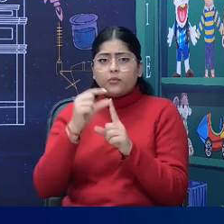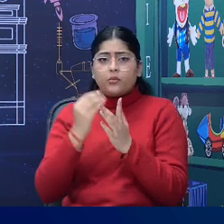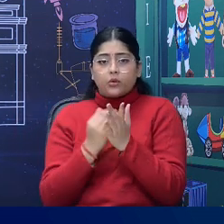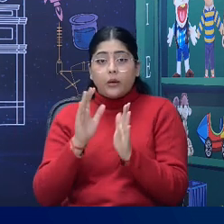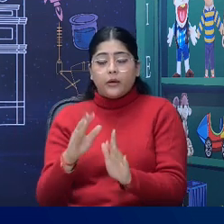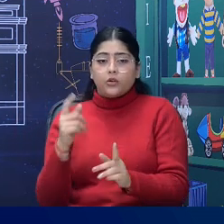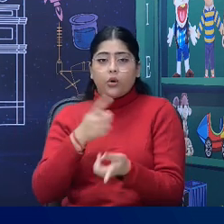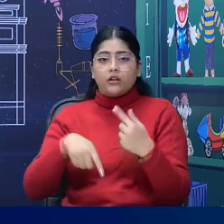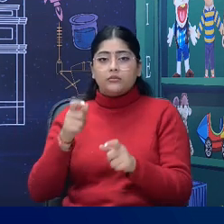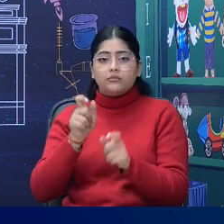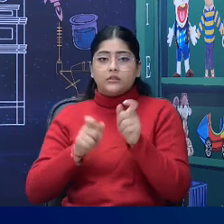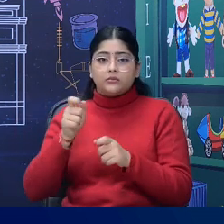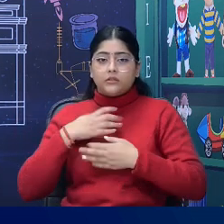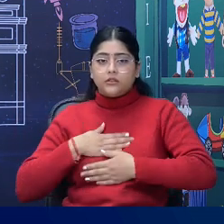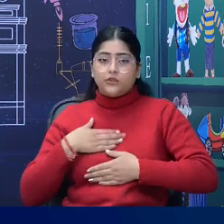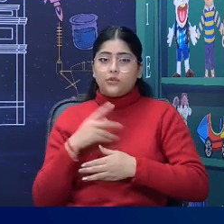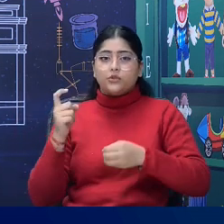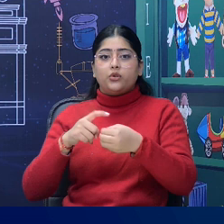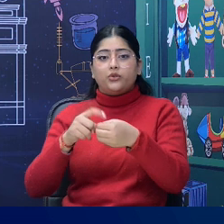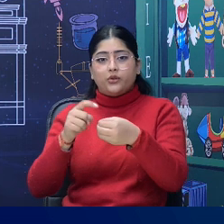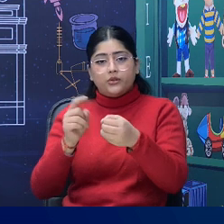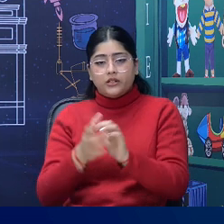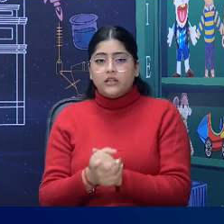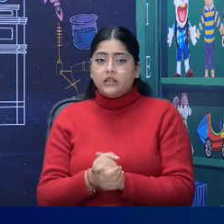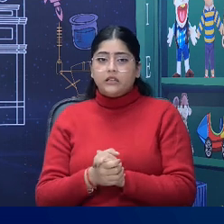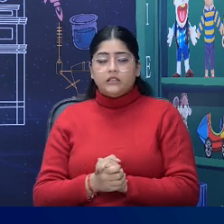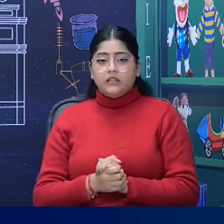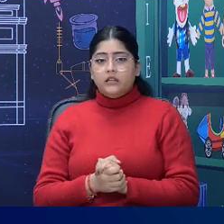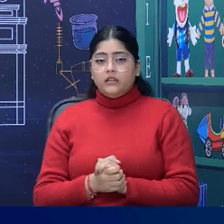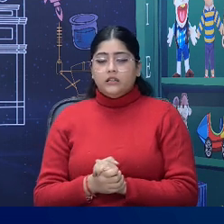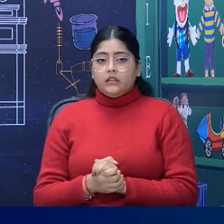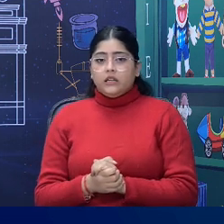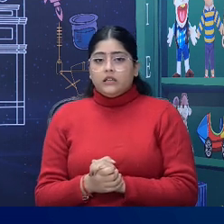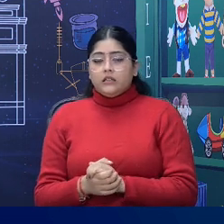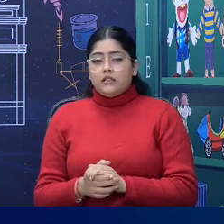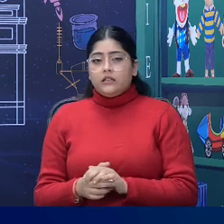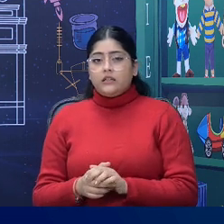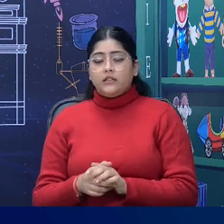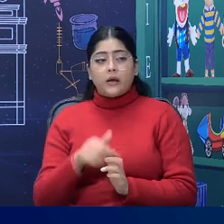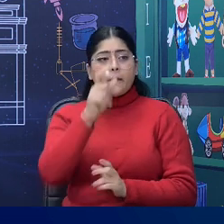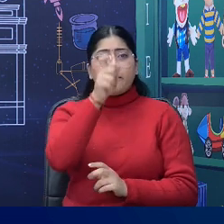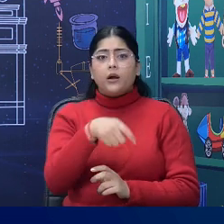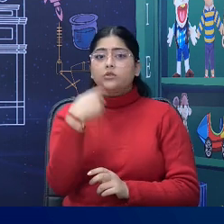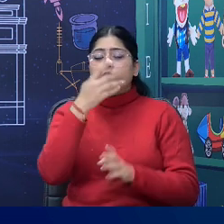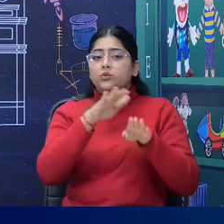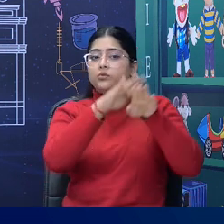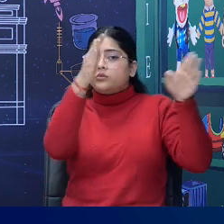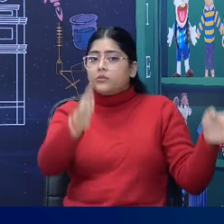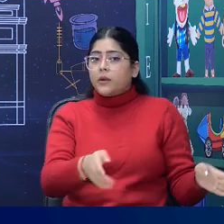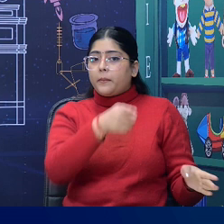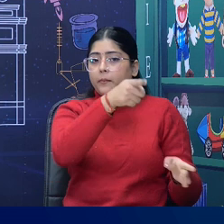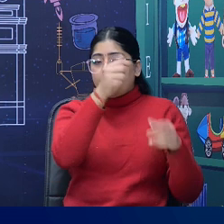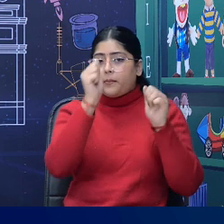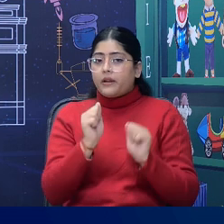लहराते लंबे केश हैं वो भीड़ में कोने पर जाकर बैठ गए भव्य पुरुष कोई संत लग रहे थे जी एक व्यक्ति को देखा बहुत